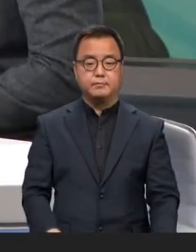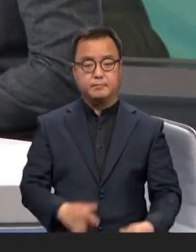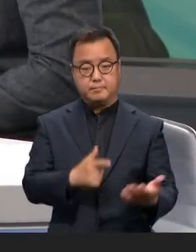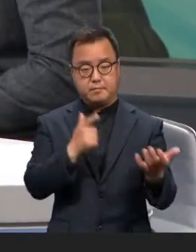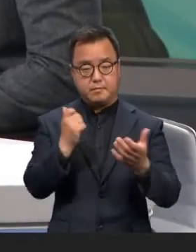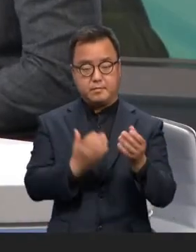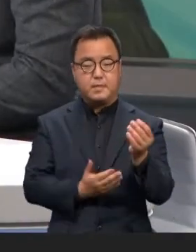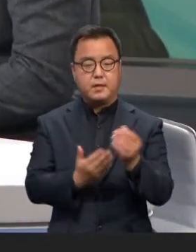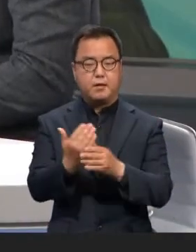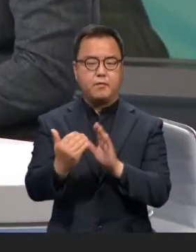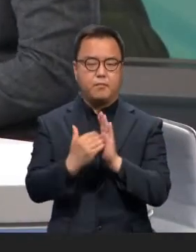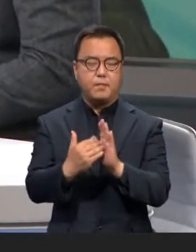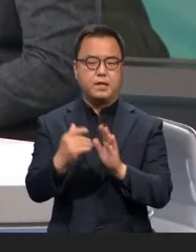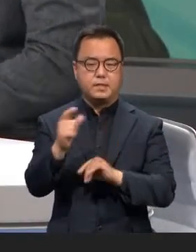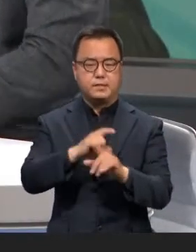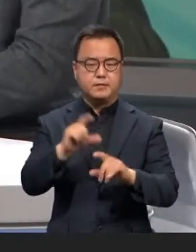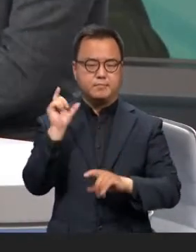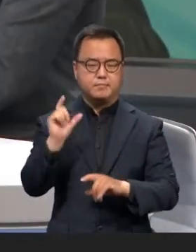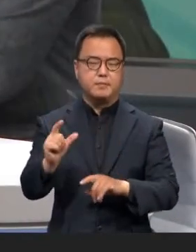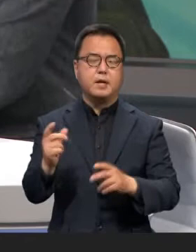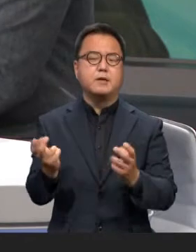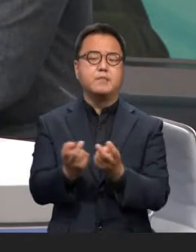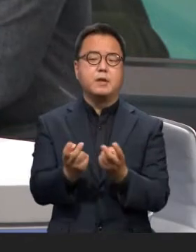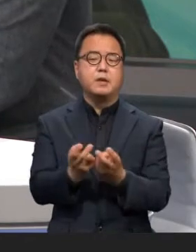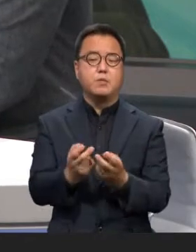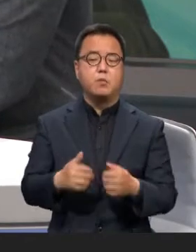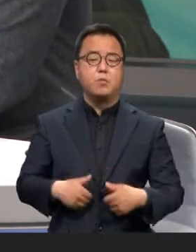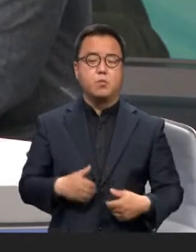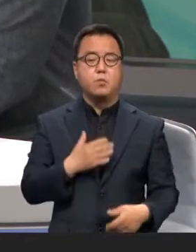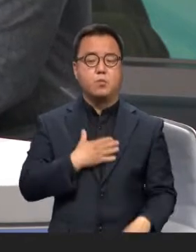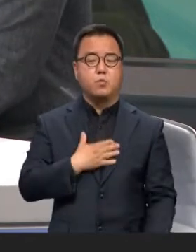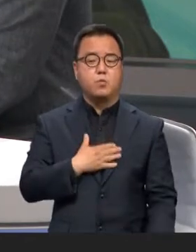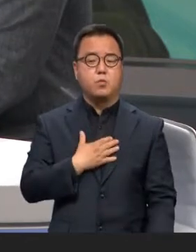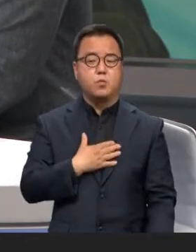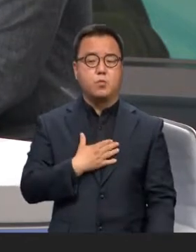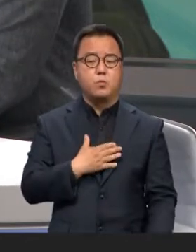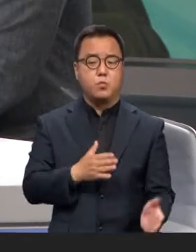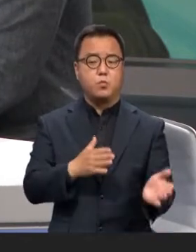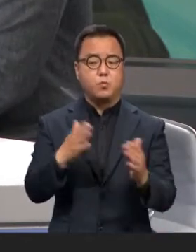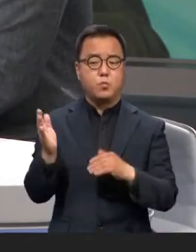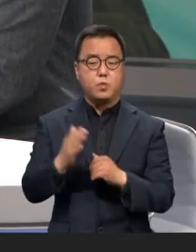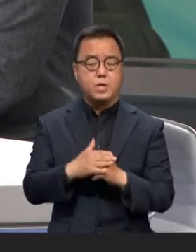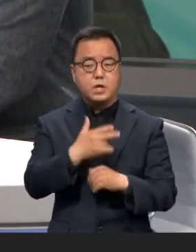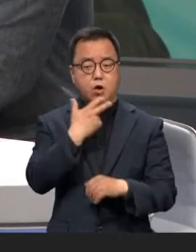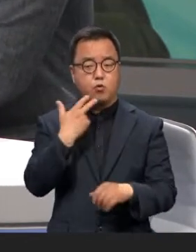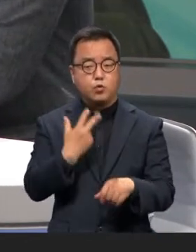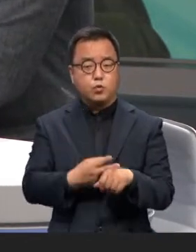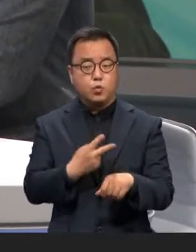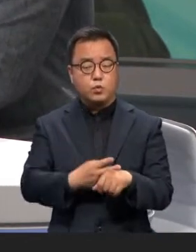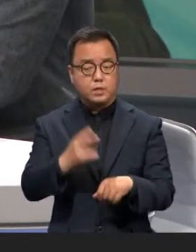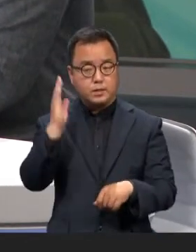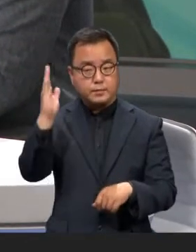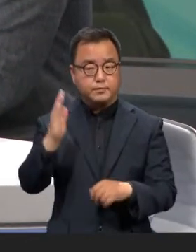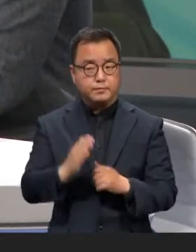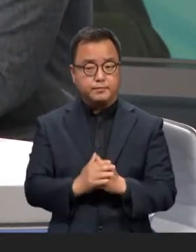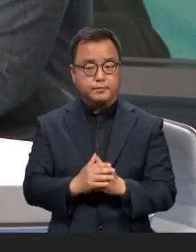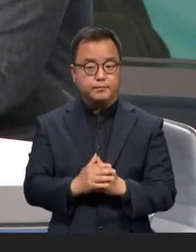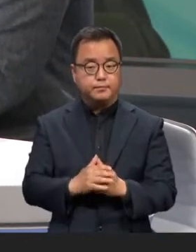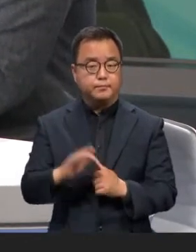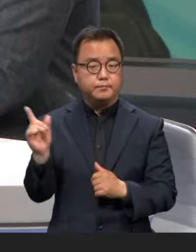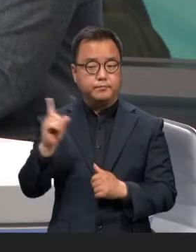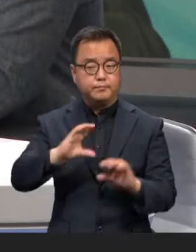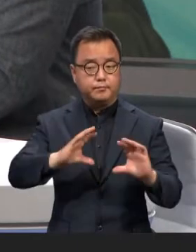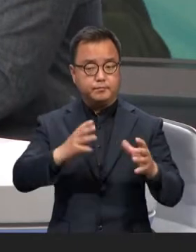방지를 위한 좀더 강화된 특단의 대책 기대해 보겠습니다 첫 다음 소식은 영국 교사들의 관련된 이야기인데요 모어 늘 나라